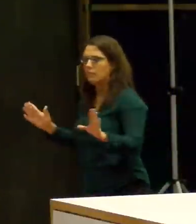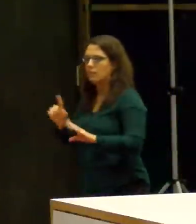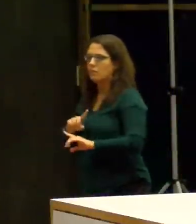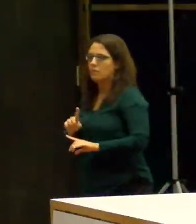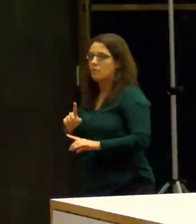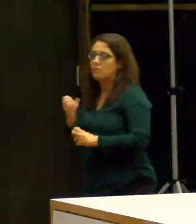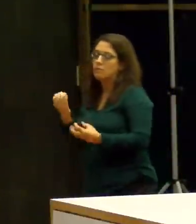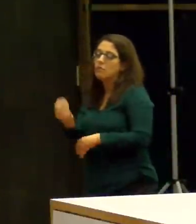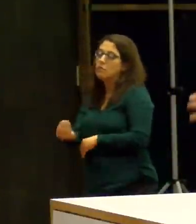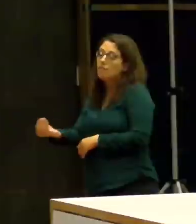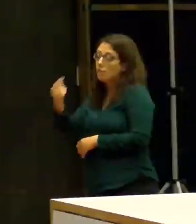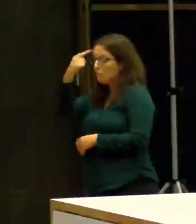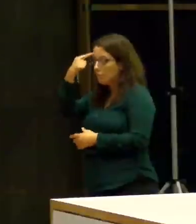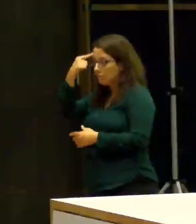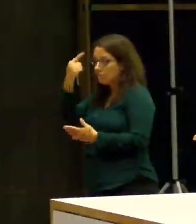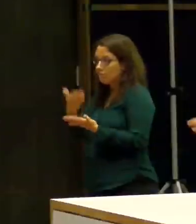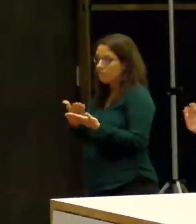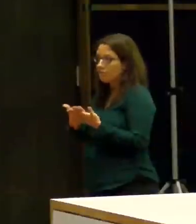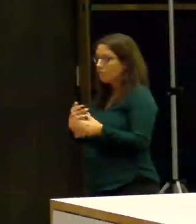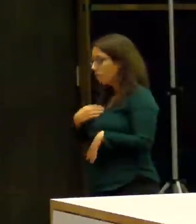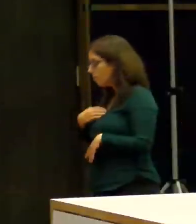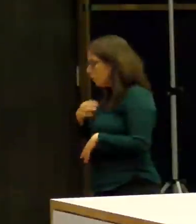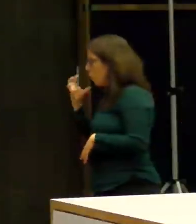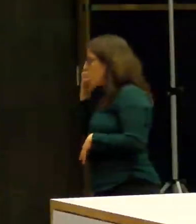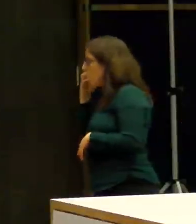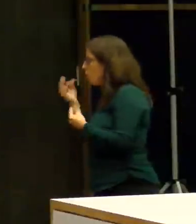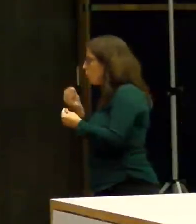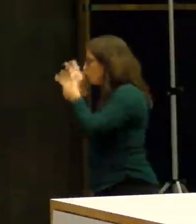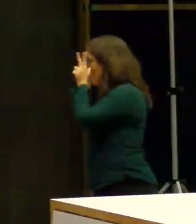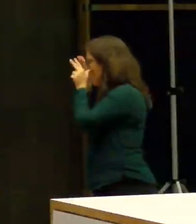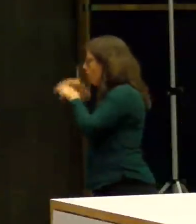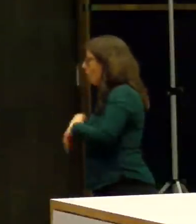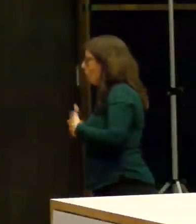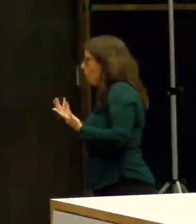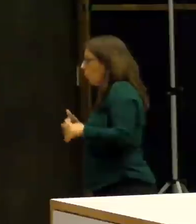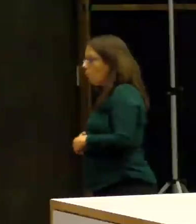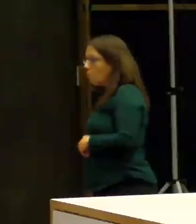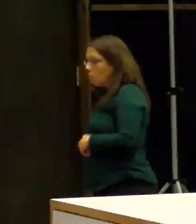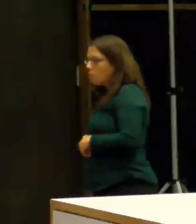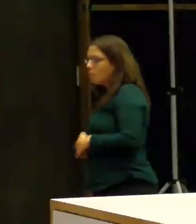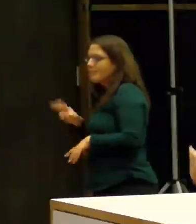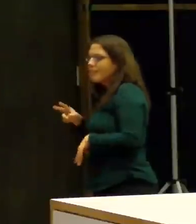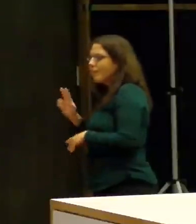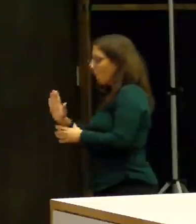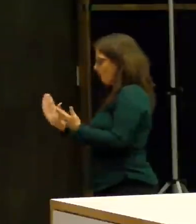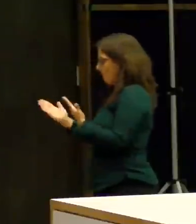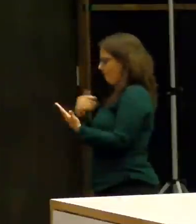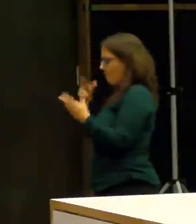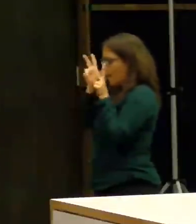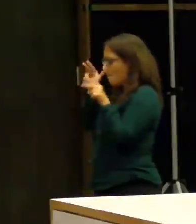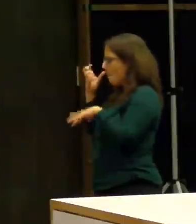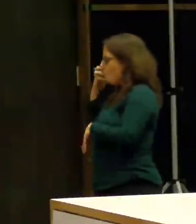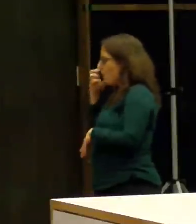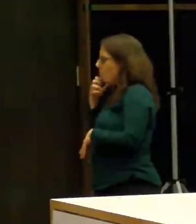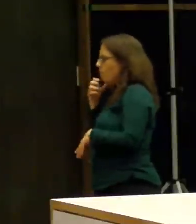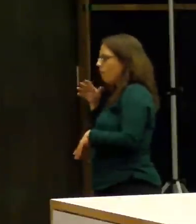enfants, quand vous mettez un lapin et une pomme, l'enfant va croquer dans la pomme, pas dans le lapin. Donc, se rend bien compte que